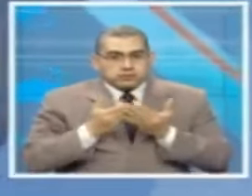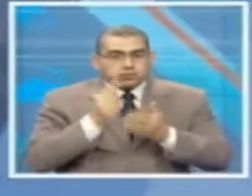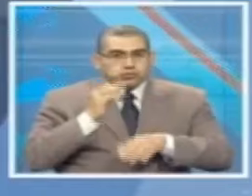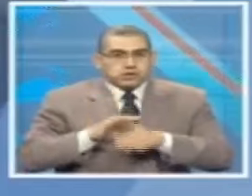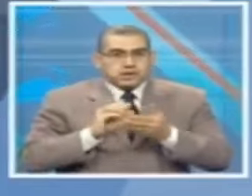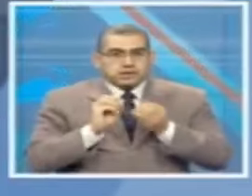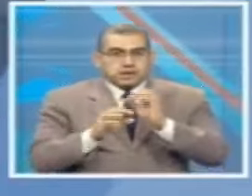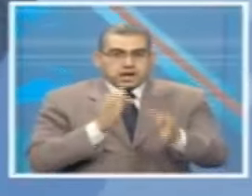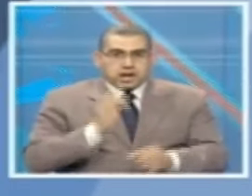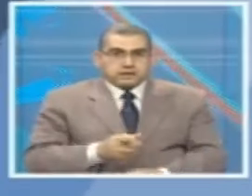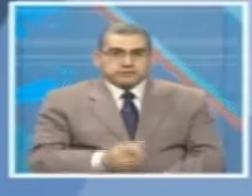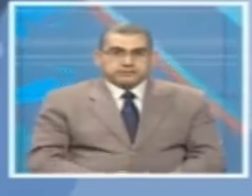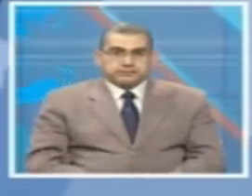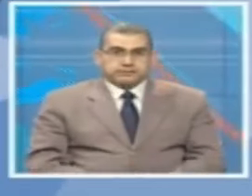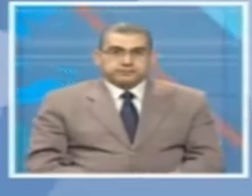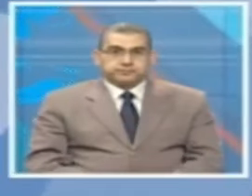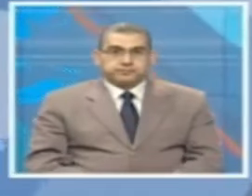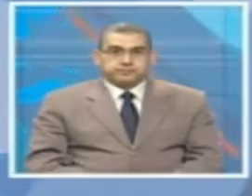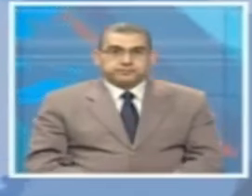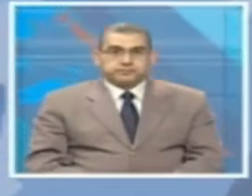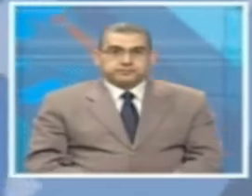المساعدات الإنسانية.